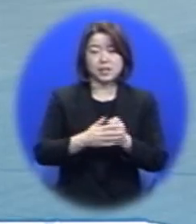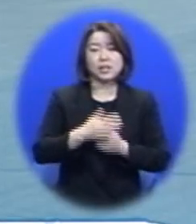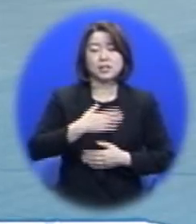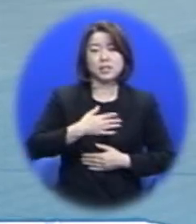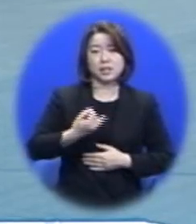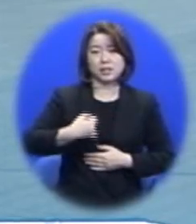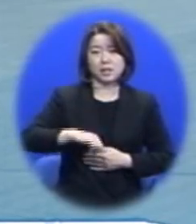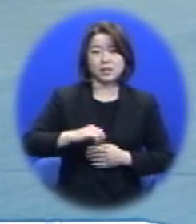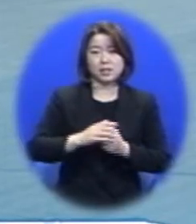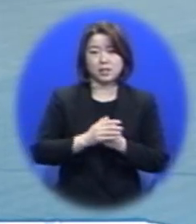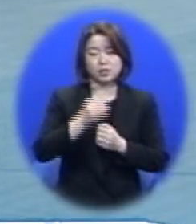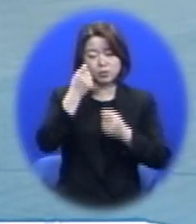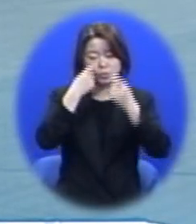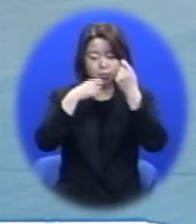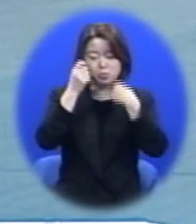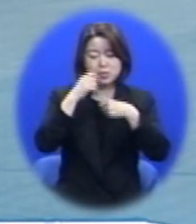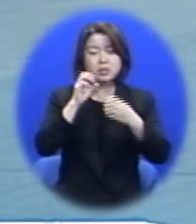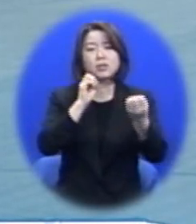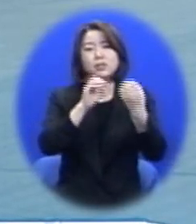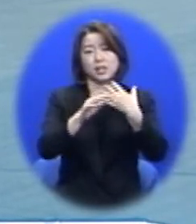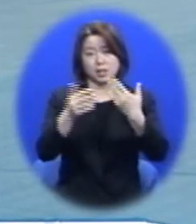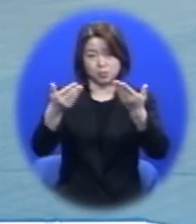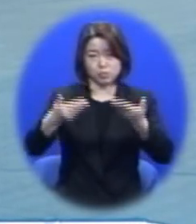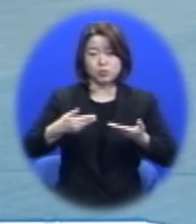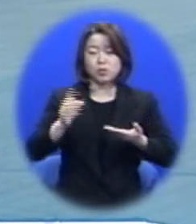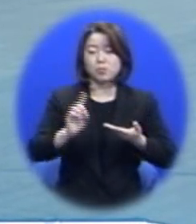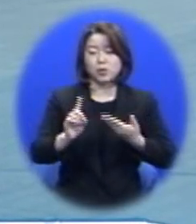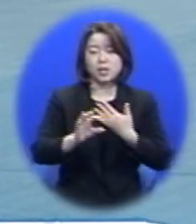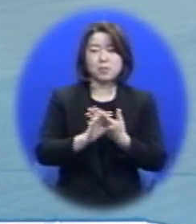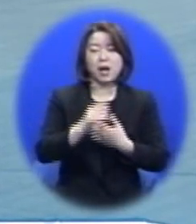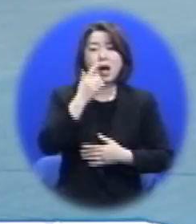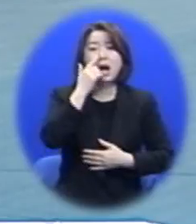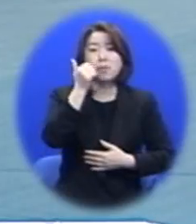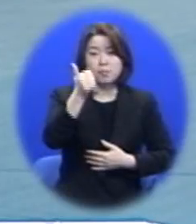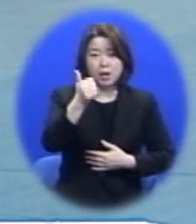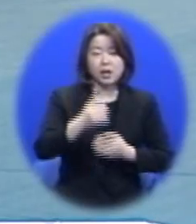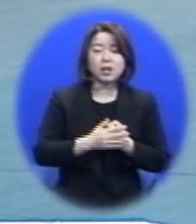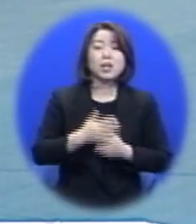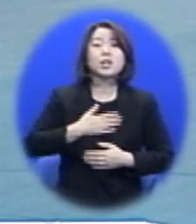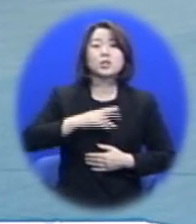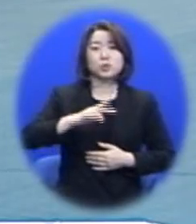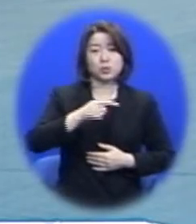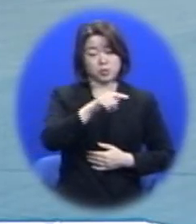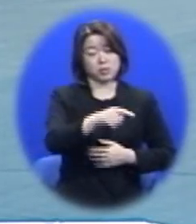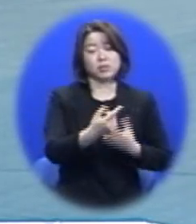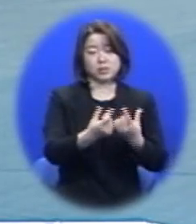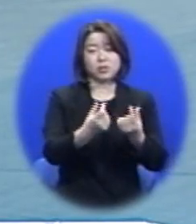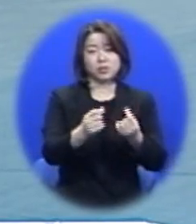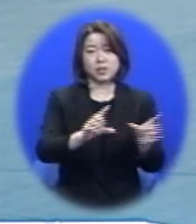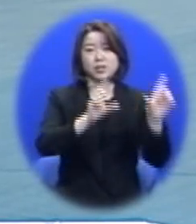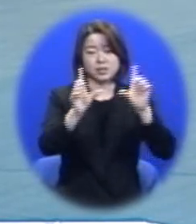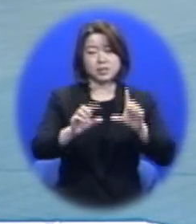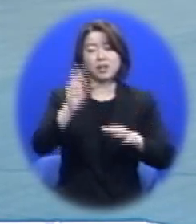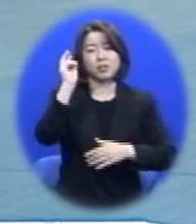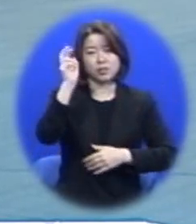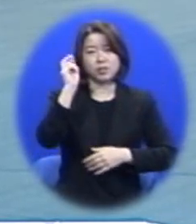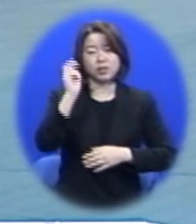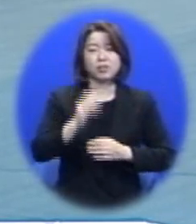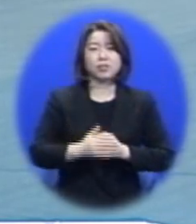울먹이면서 대답하더라고요. 아빠, 저도 그렇게 살 거예요.